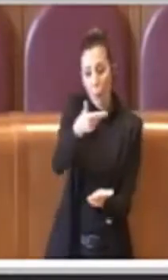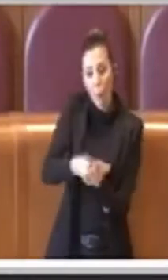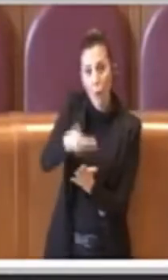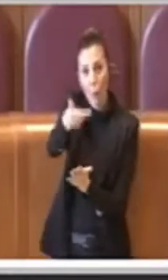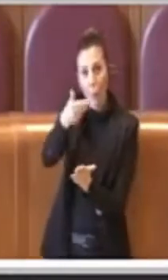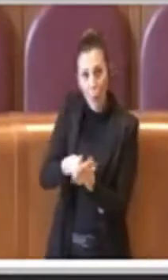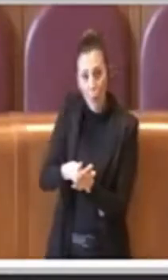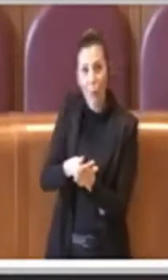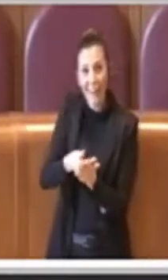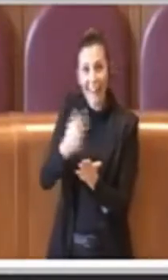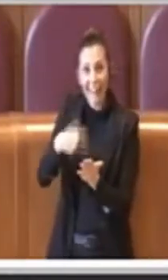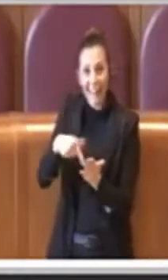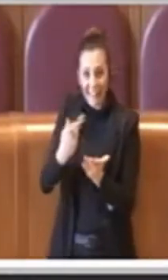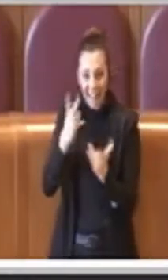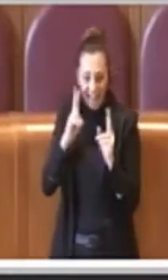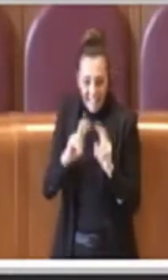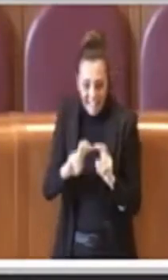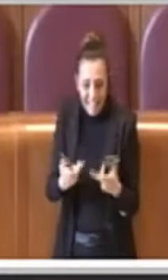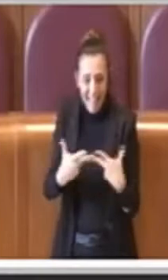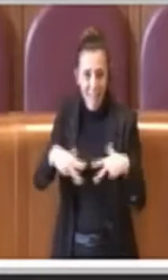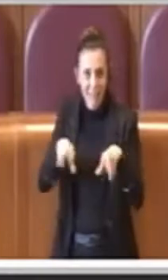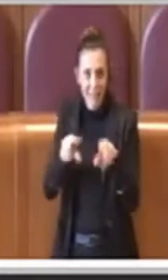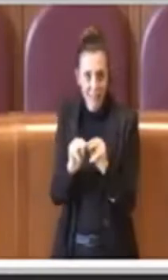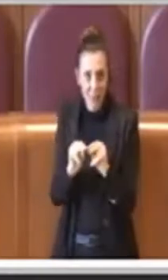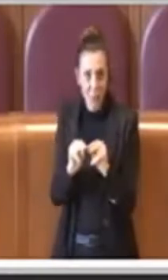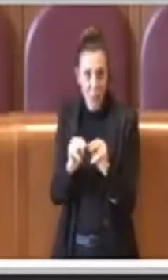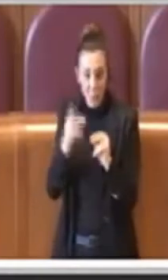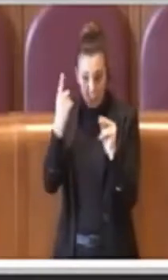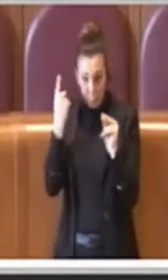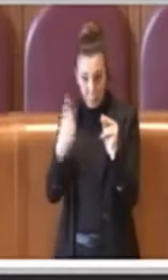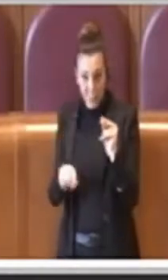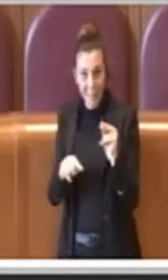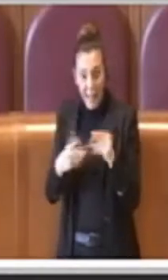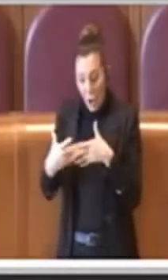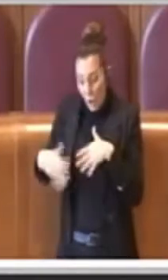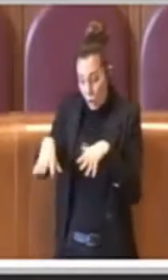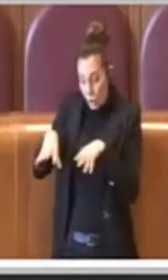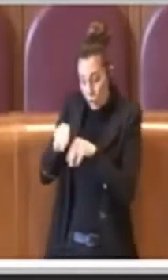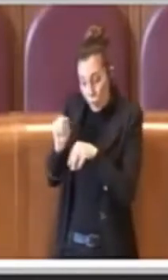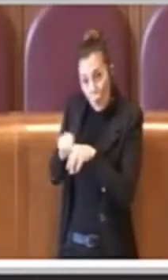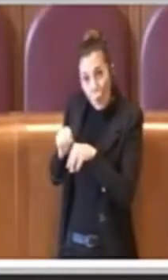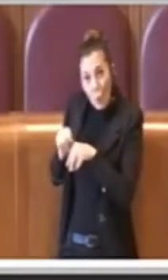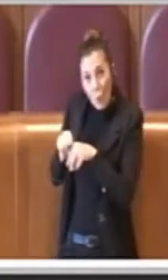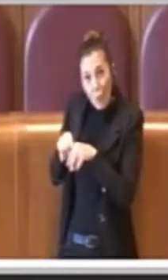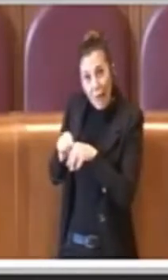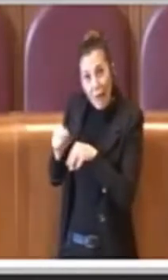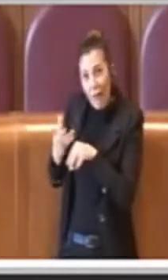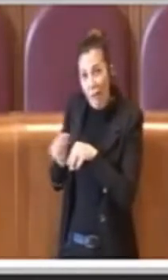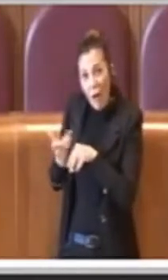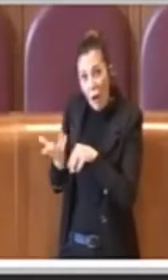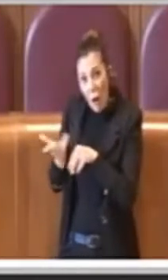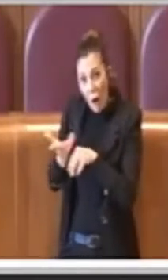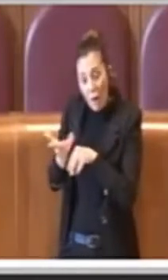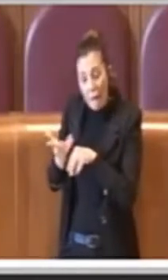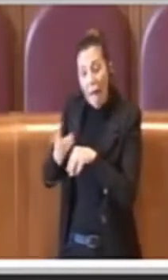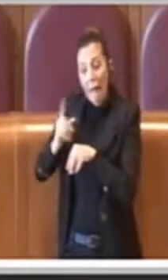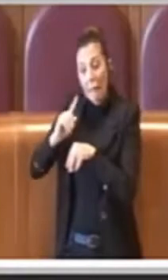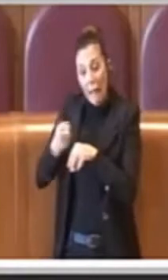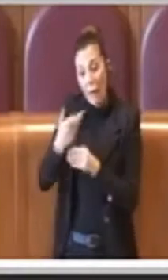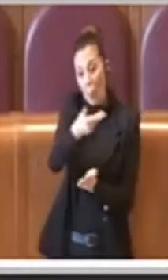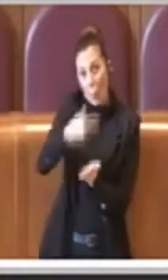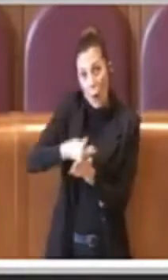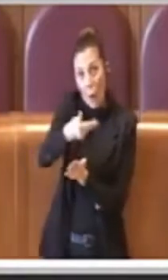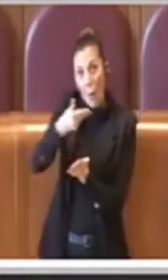di revisione. Ora, e in questo caso la Giunta ovviamente deve valutare ed approvare queste